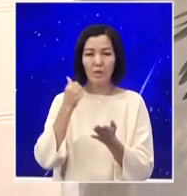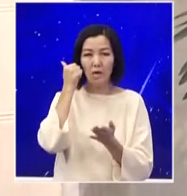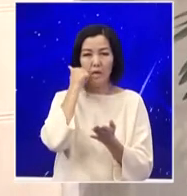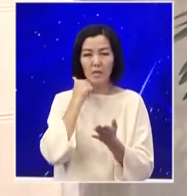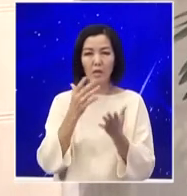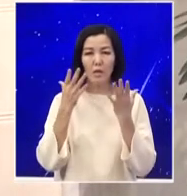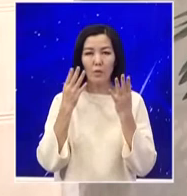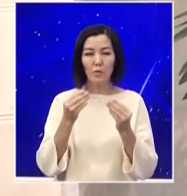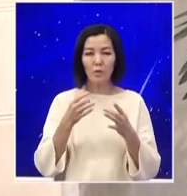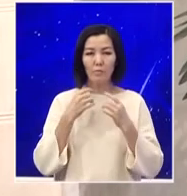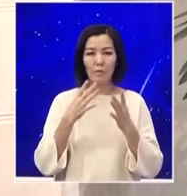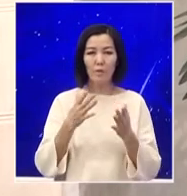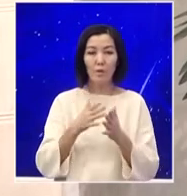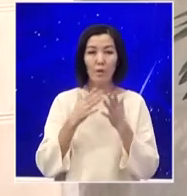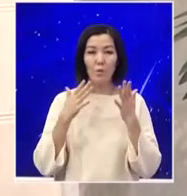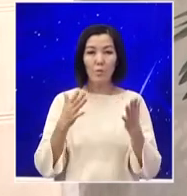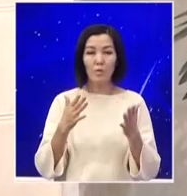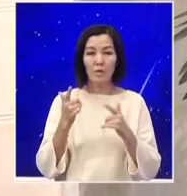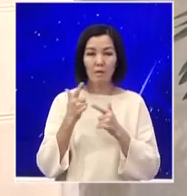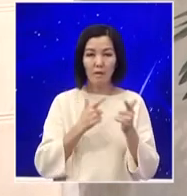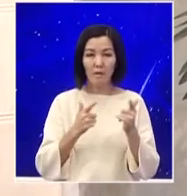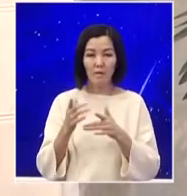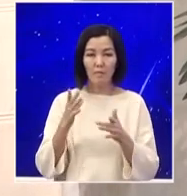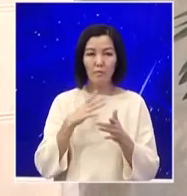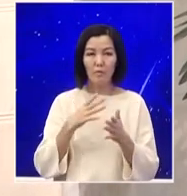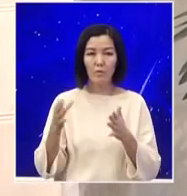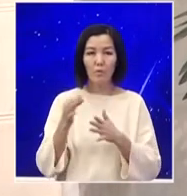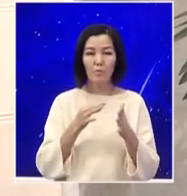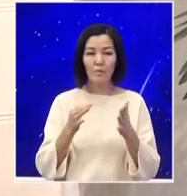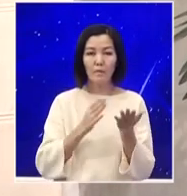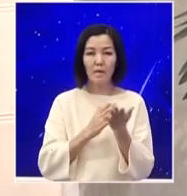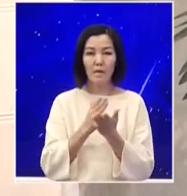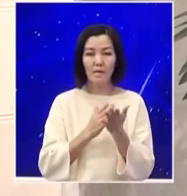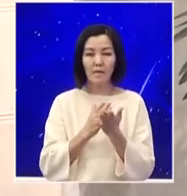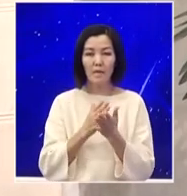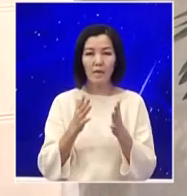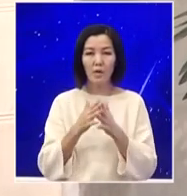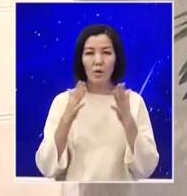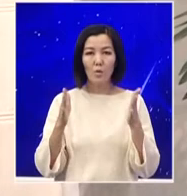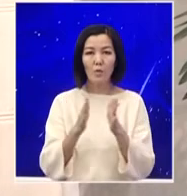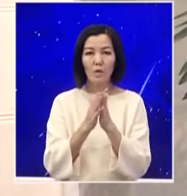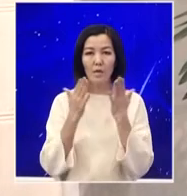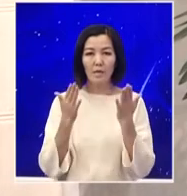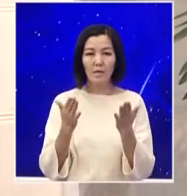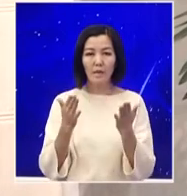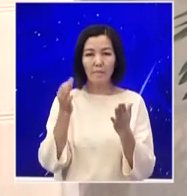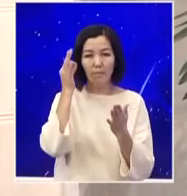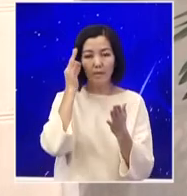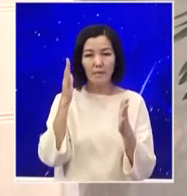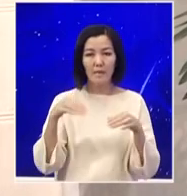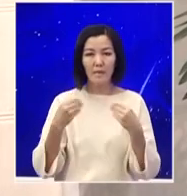қарсаңына үлкен дайындықпен келді десе болады. Қазір облыстық ардагерлер ұйымы үлкен бір кітап шығады, естелік кітап